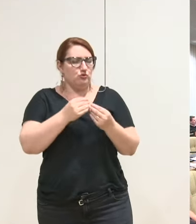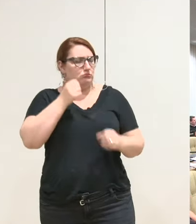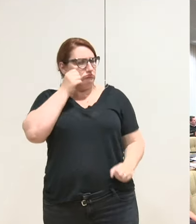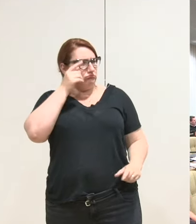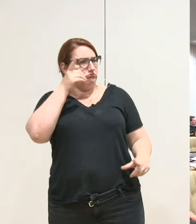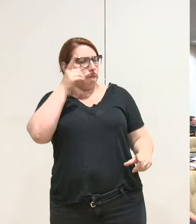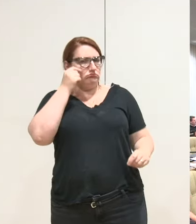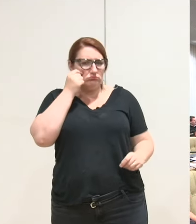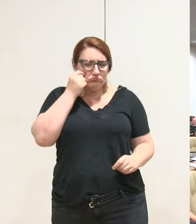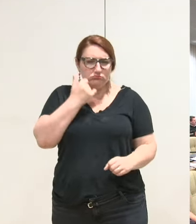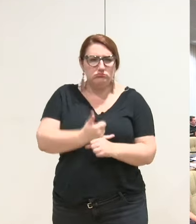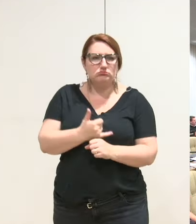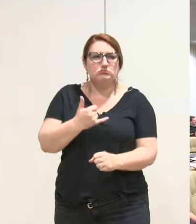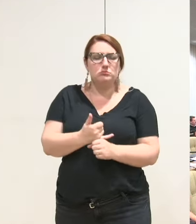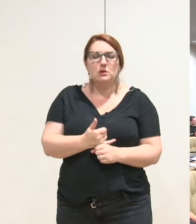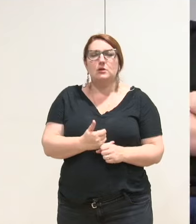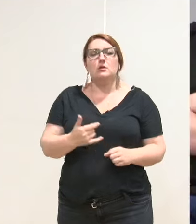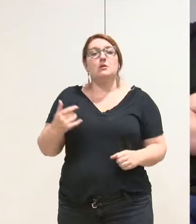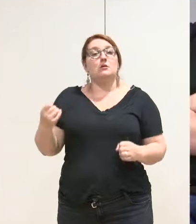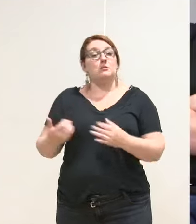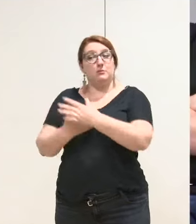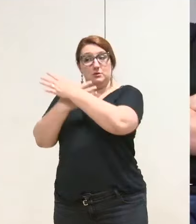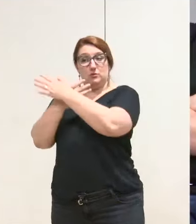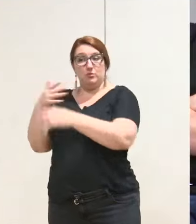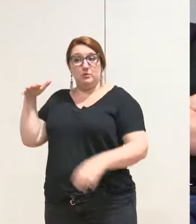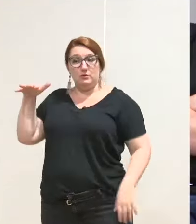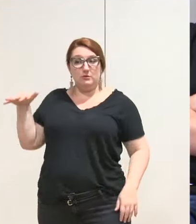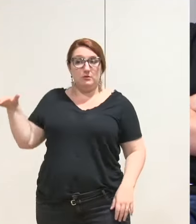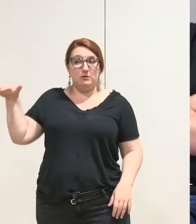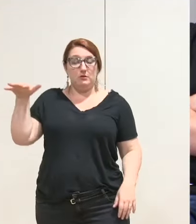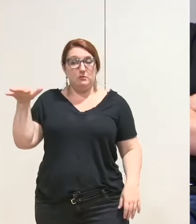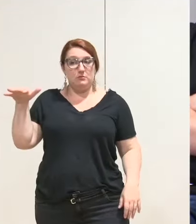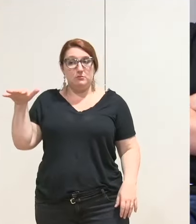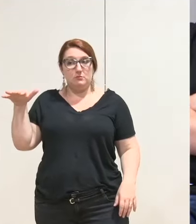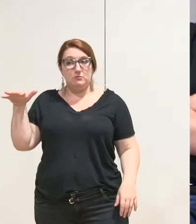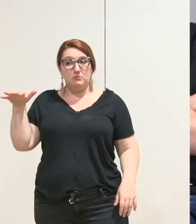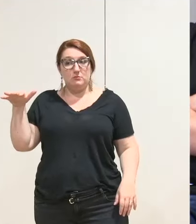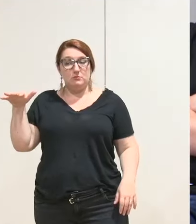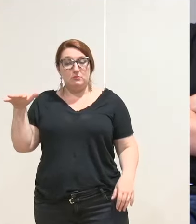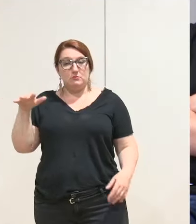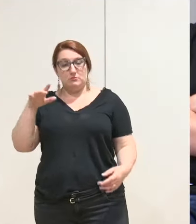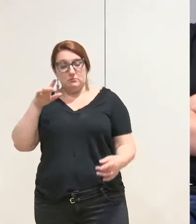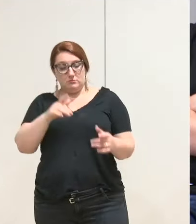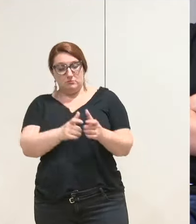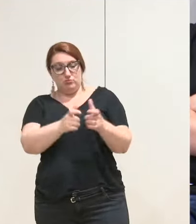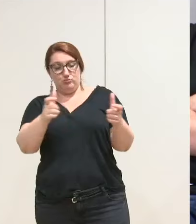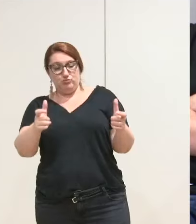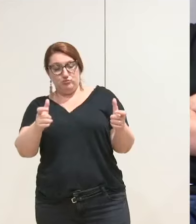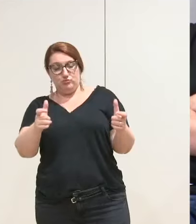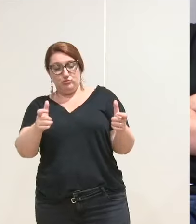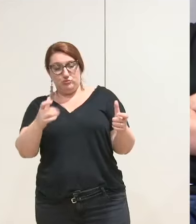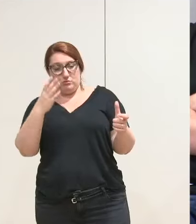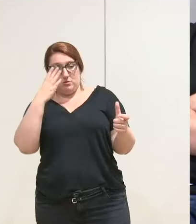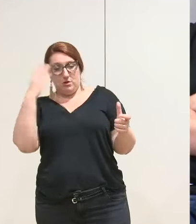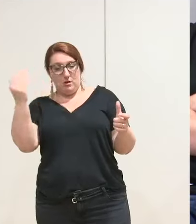fait que l'intérêt métropolitain de semble pas encore de cet équipement l'intter métropolitain ne semble pas